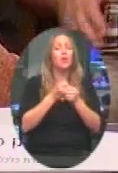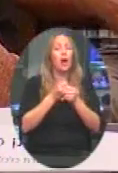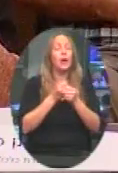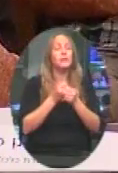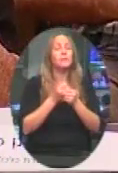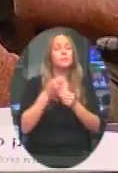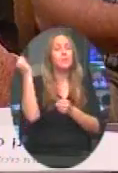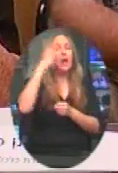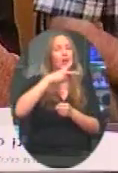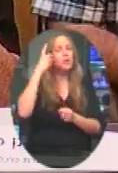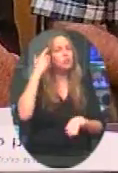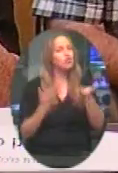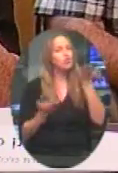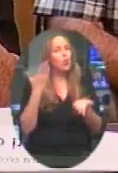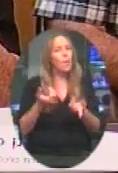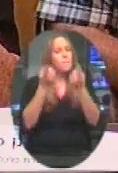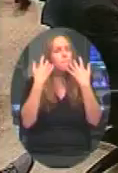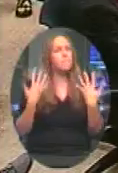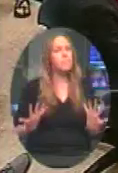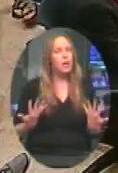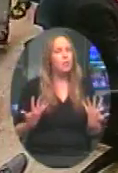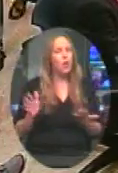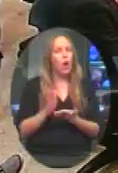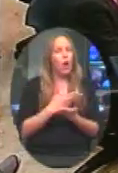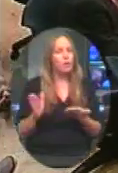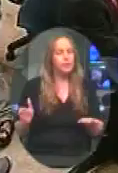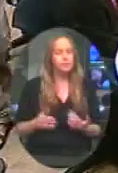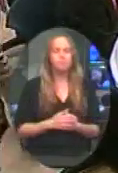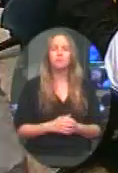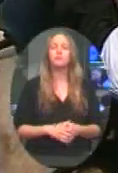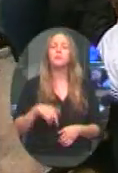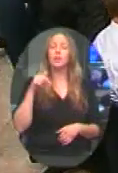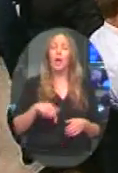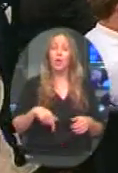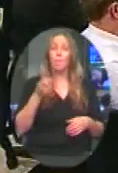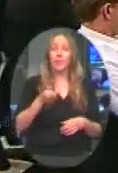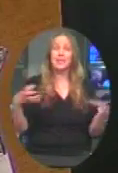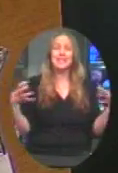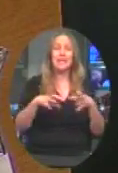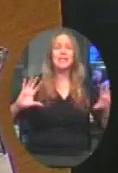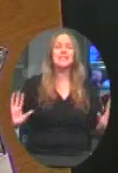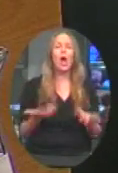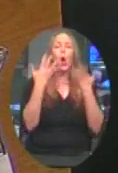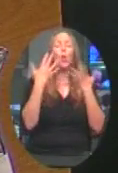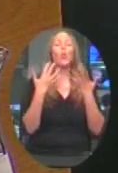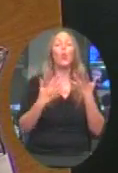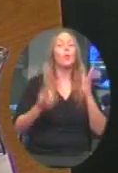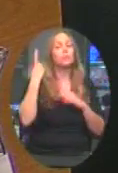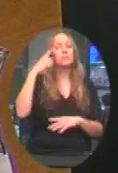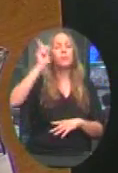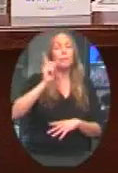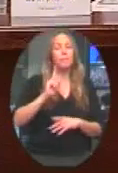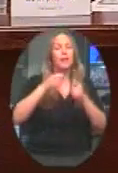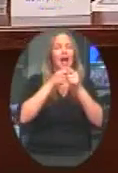השיקולים שמניעים את גלגלי ההחלטה. היום בכנסת כנס חירום שיזמה חברת הכנסת שלי יחימוביץ'